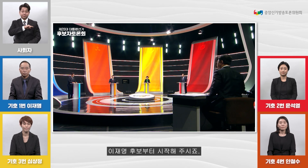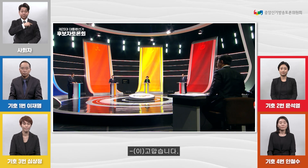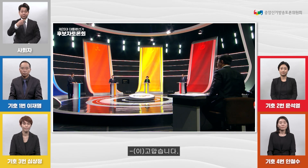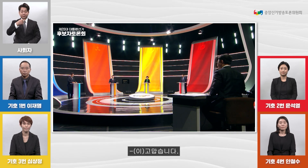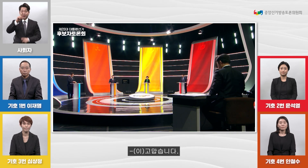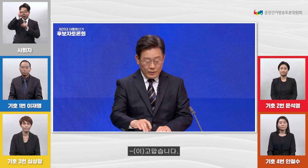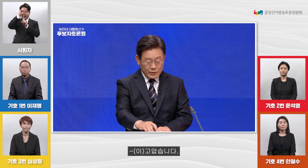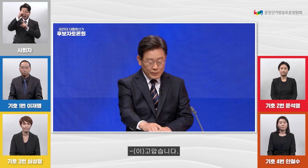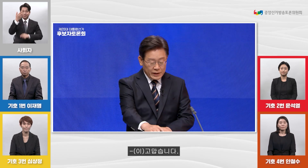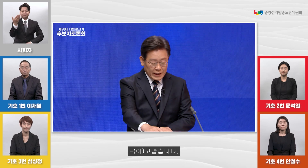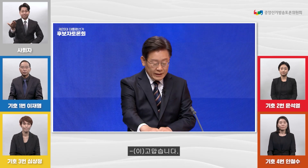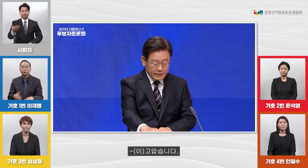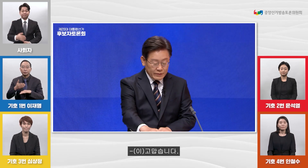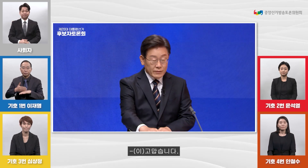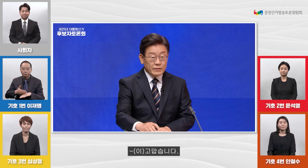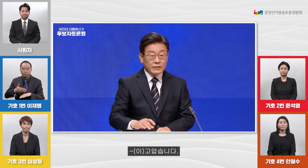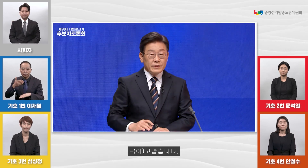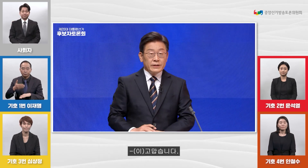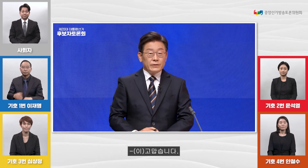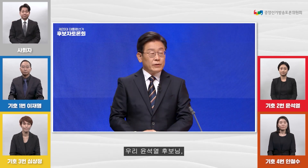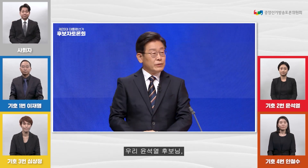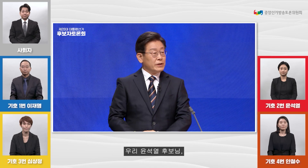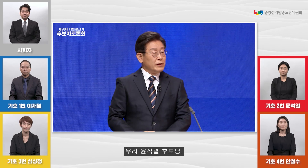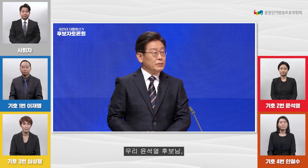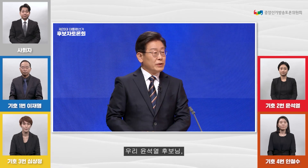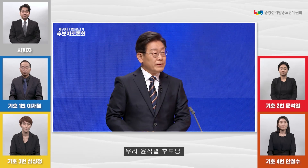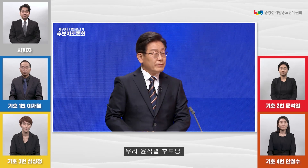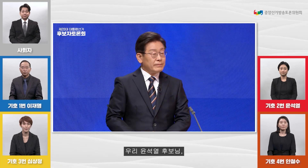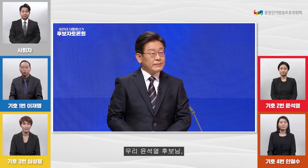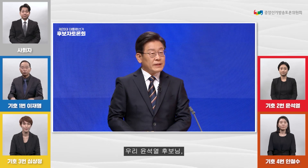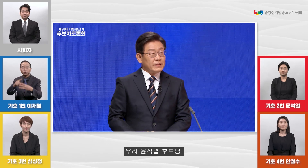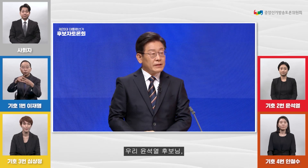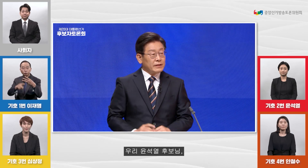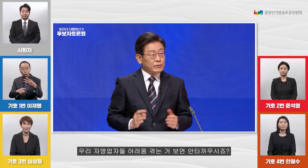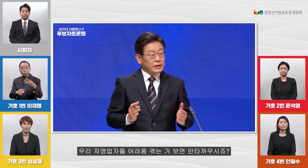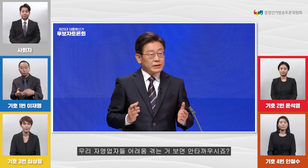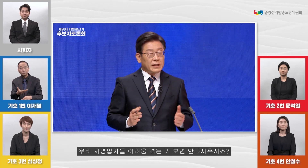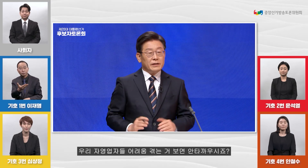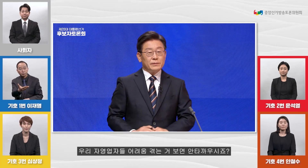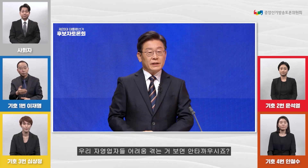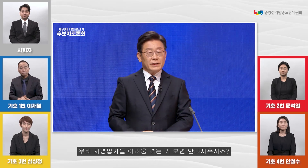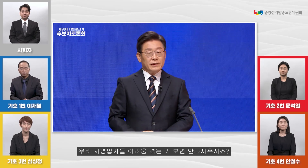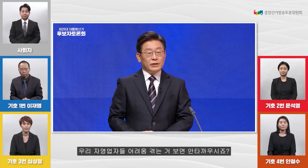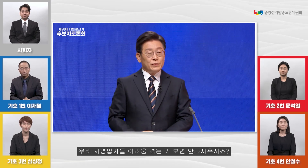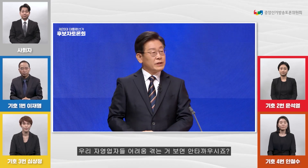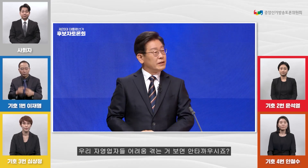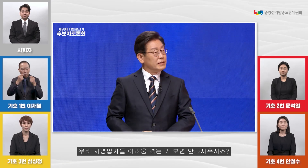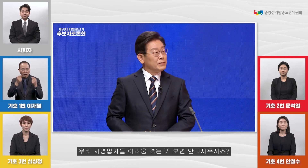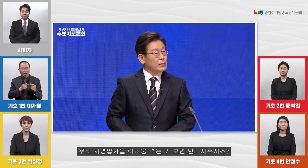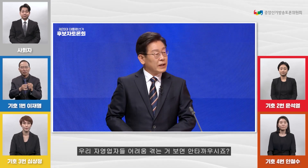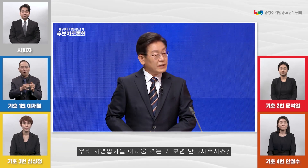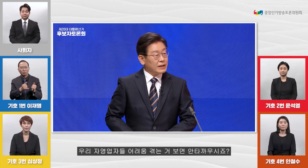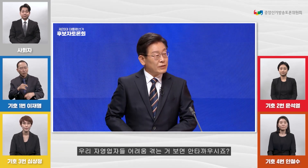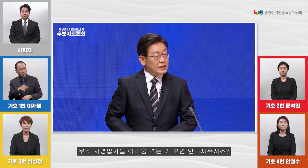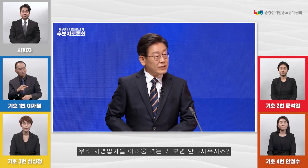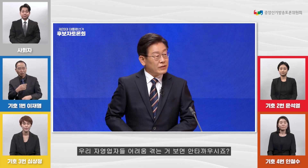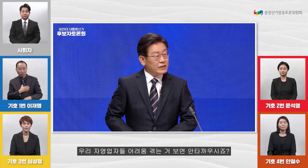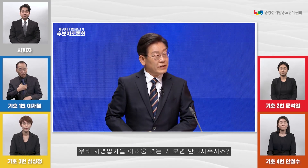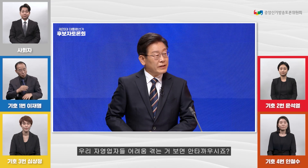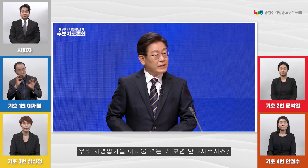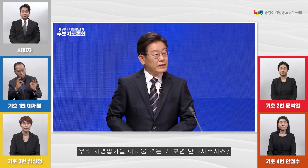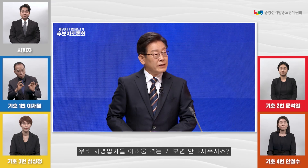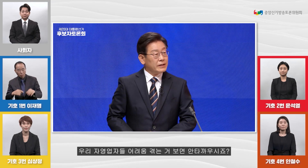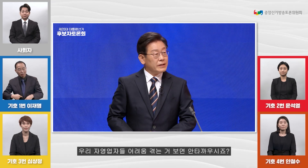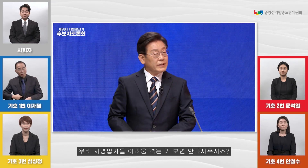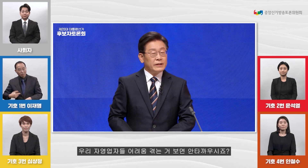시작해 주시죠. 네, 고맙습니다. 우리 윤석열 후보님, 우리 자영업자들 어려움 겪는 거 보면 안타까우시죠?